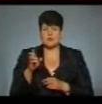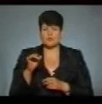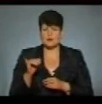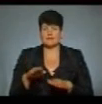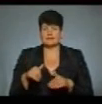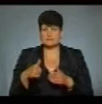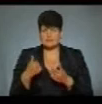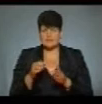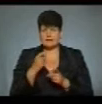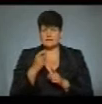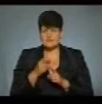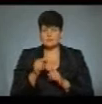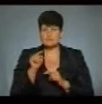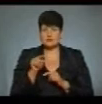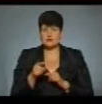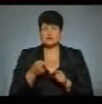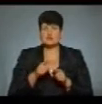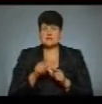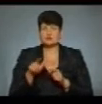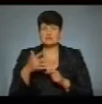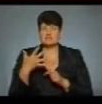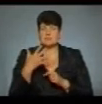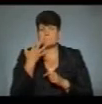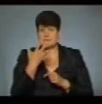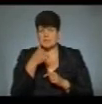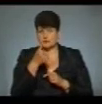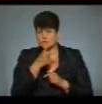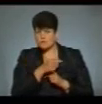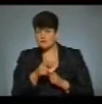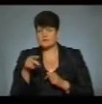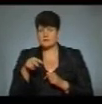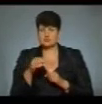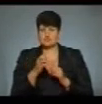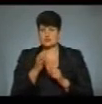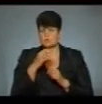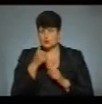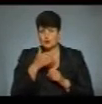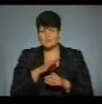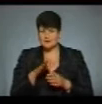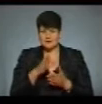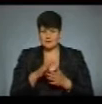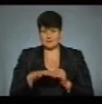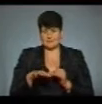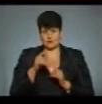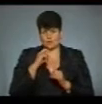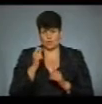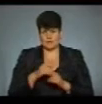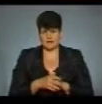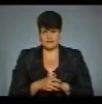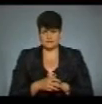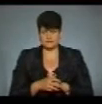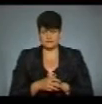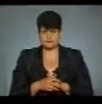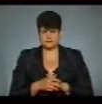відповідь про те, що ця людина вже протягом 5 років 2014 року не перебуває на території України.